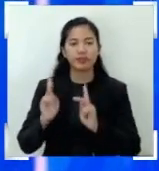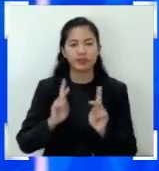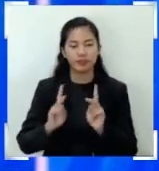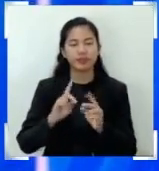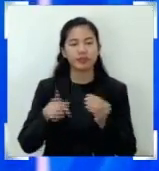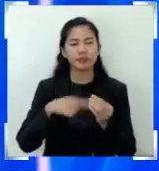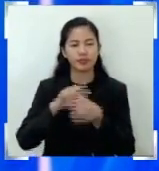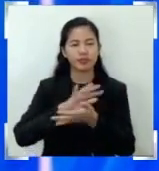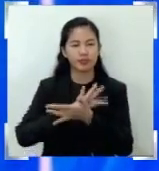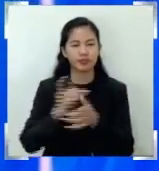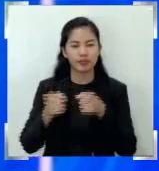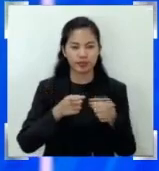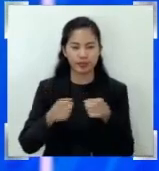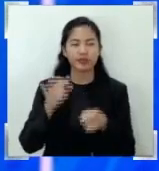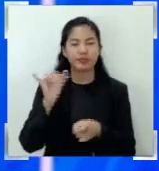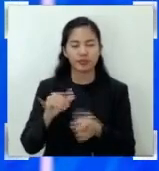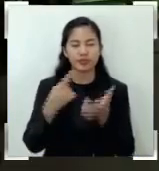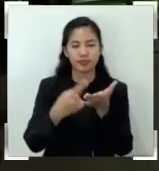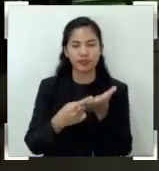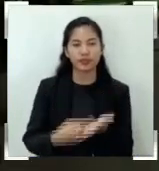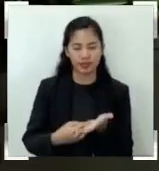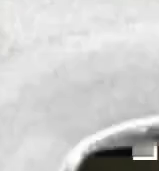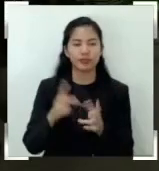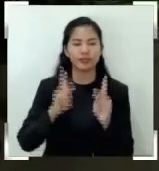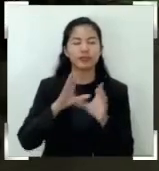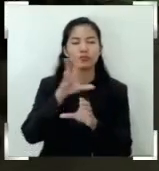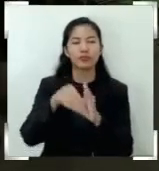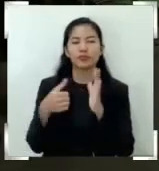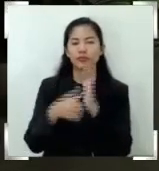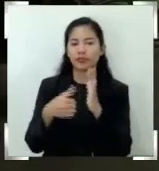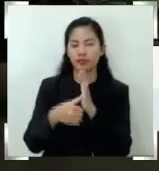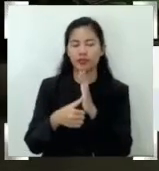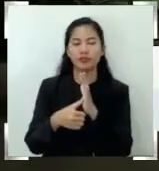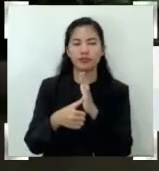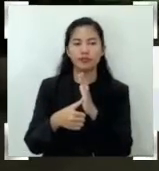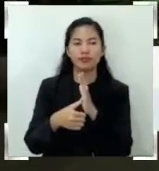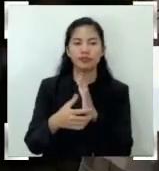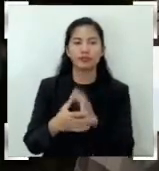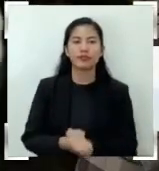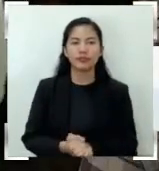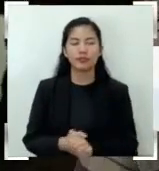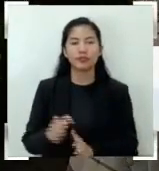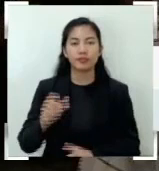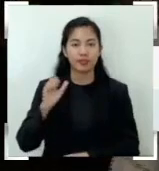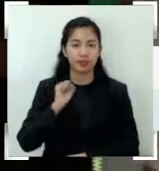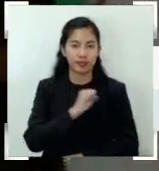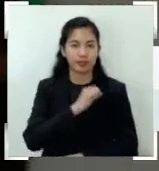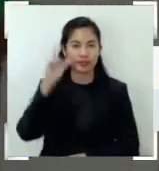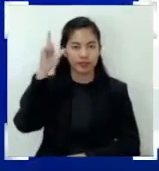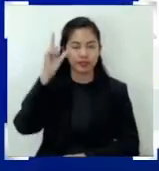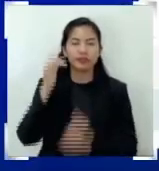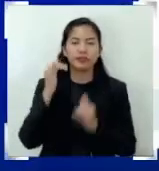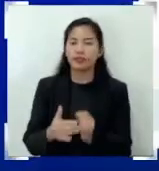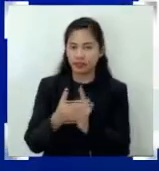2022. Saksi, si Salim Refran. Nasa isolation pa rin si Senator Ping Lacson matapos makumpirmang may